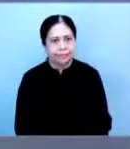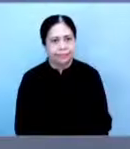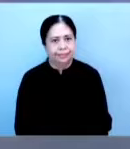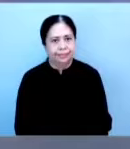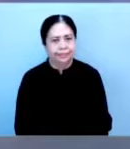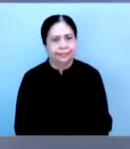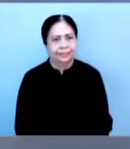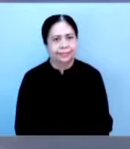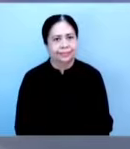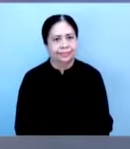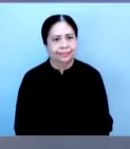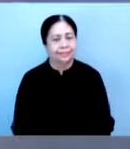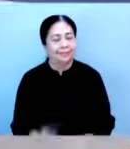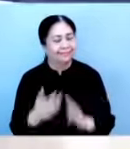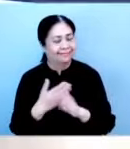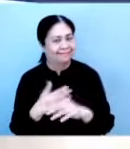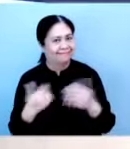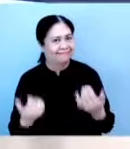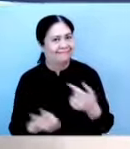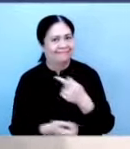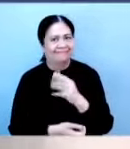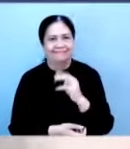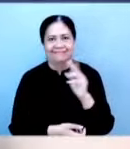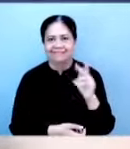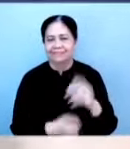nagbabalik po ang Good morning